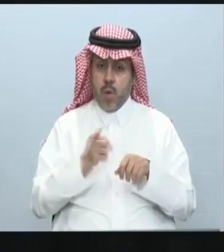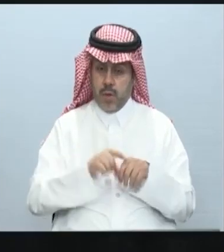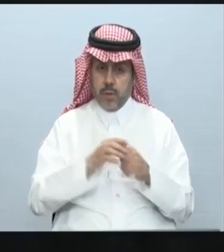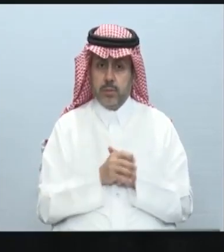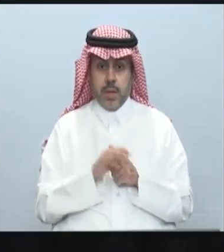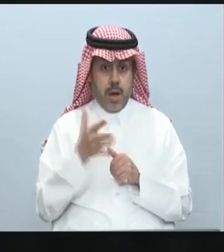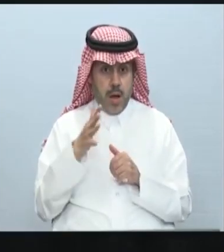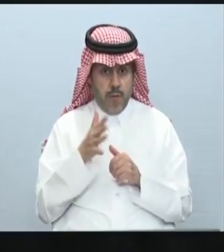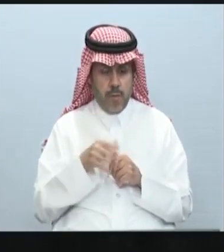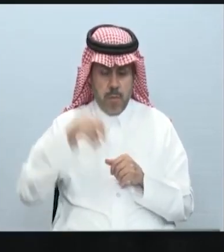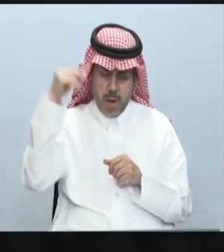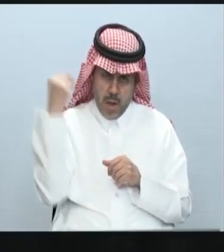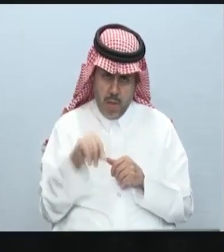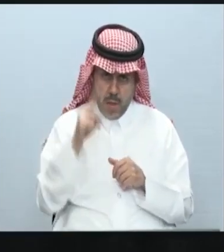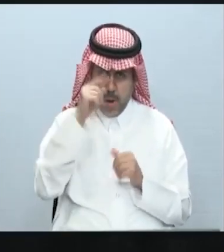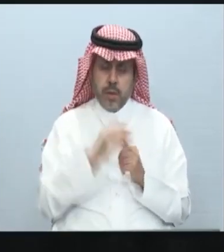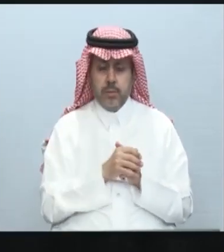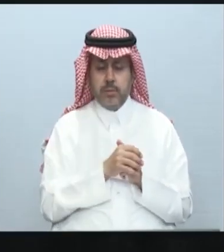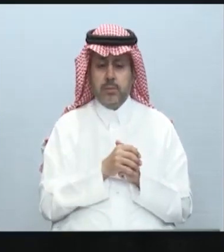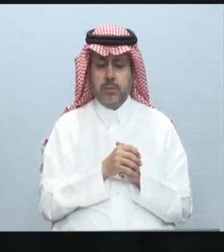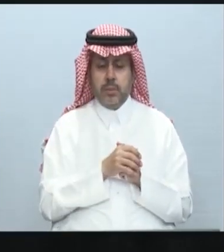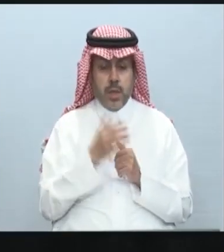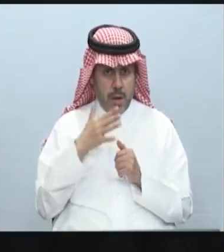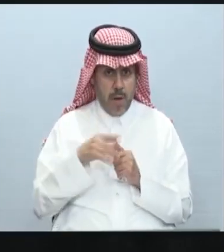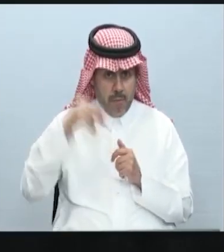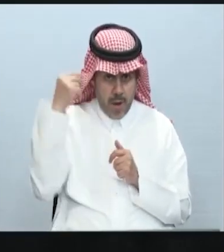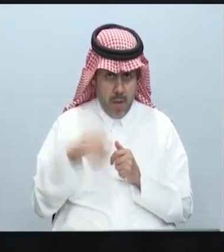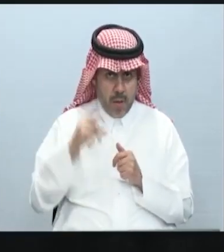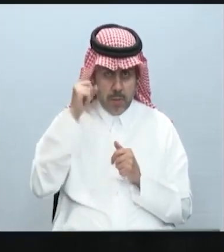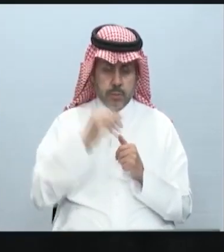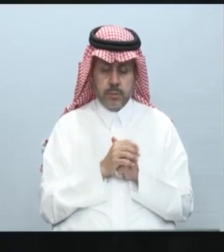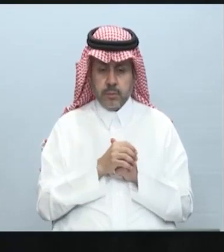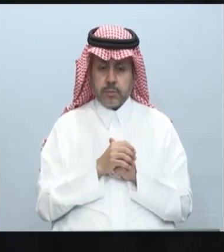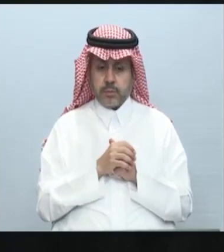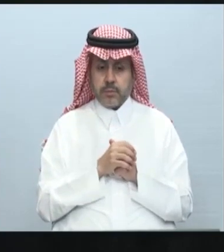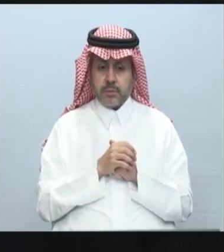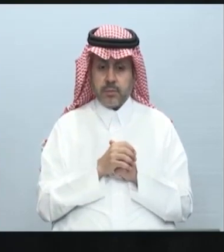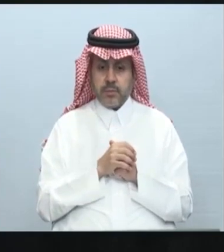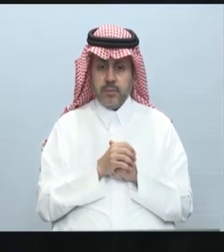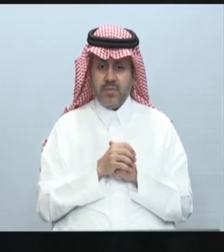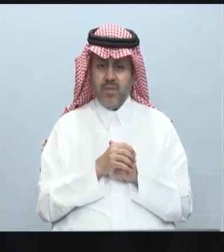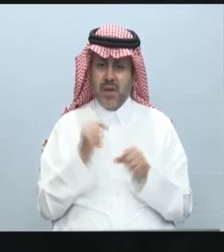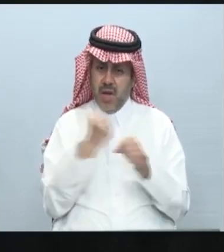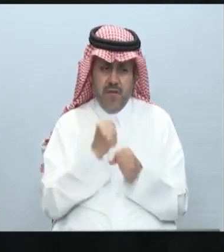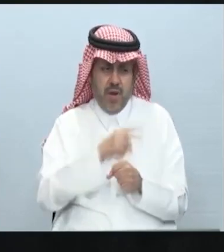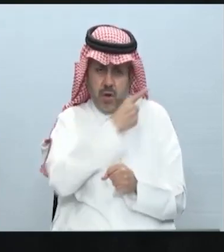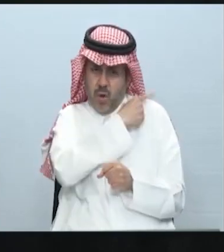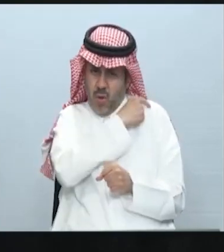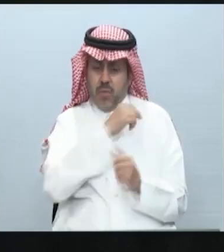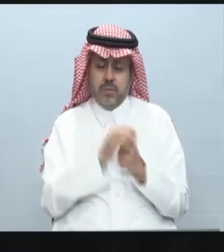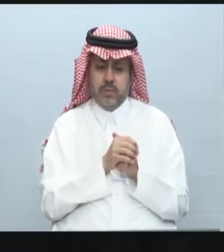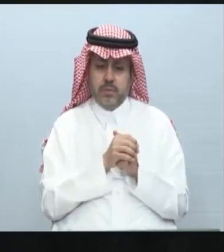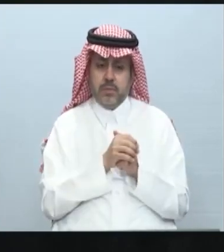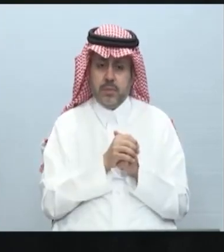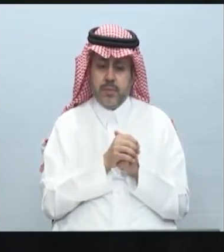نخاف من عقابه جل وعلا نخاف من عقابه جل وعلا فالمقصر قد قد يقع